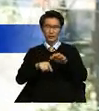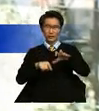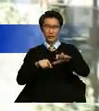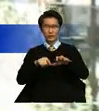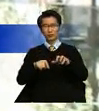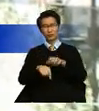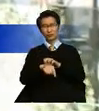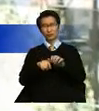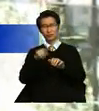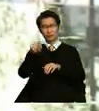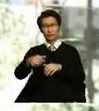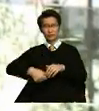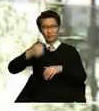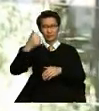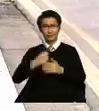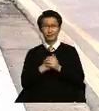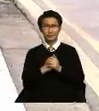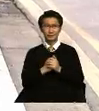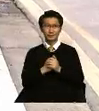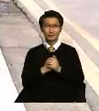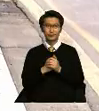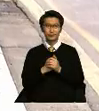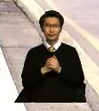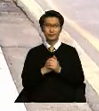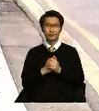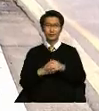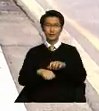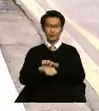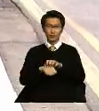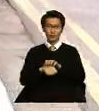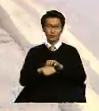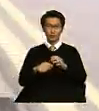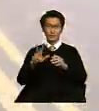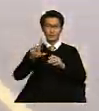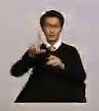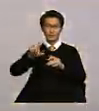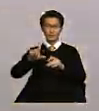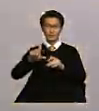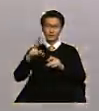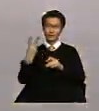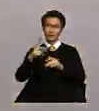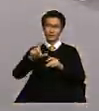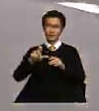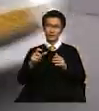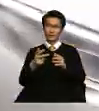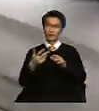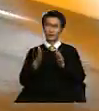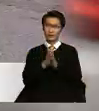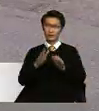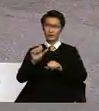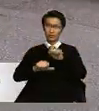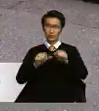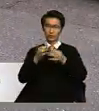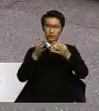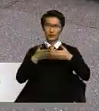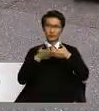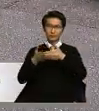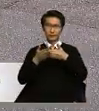와서 이제 그쭉 가는 게 좋죠. 민원 제기는 2015년 6월부터 시작해 올해로 만